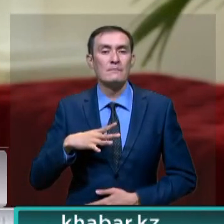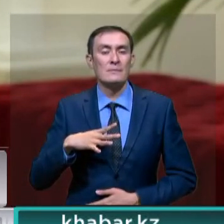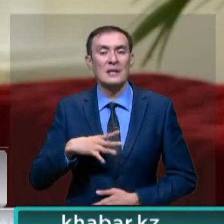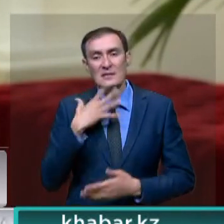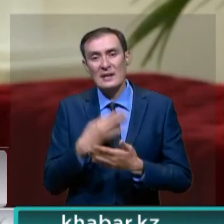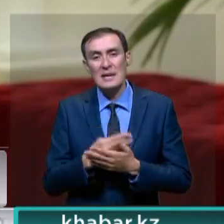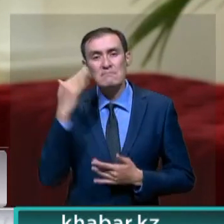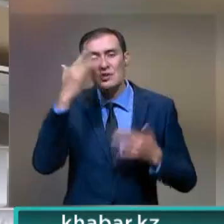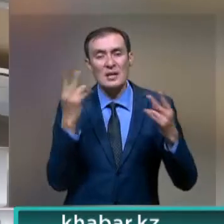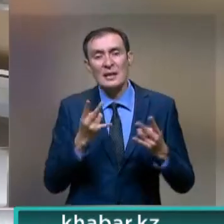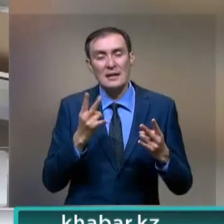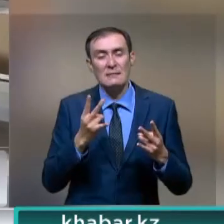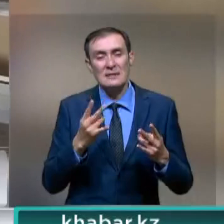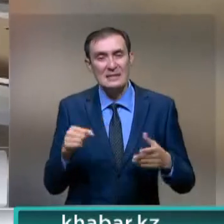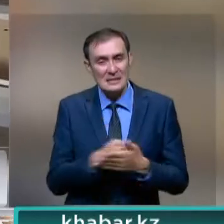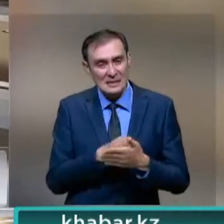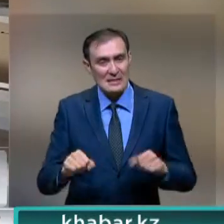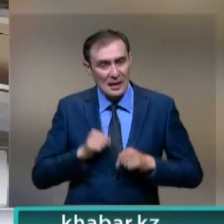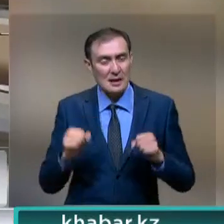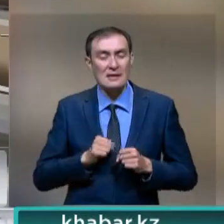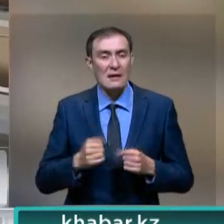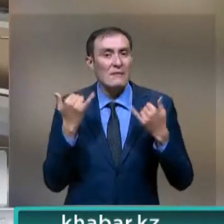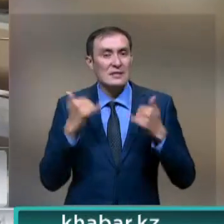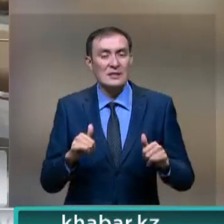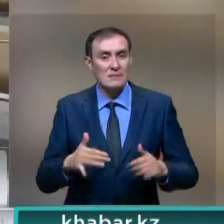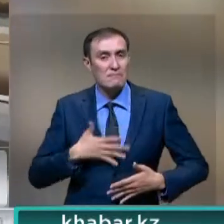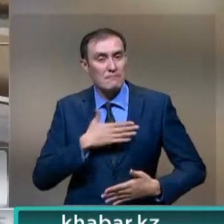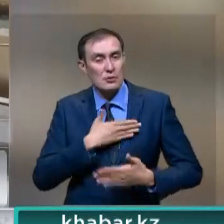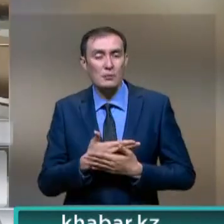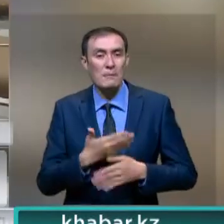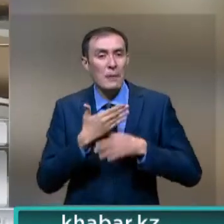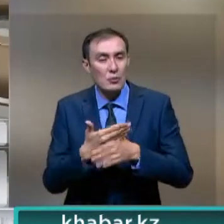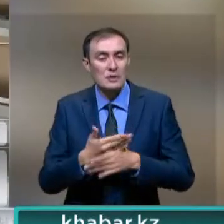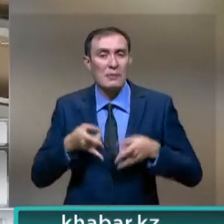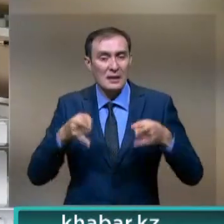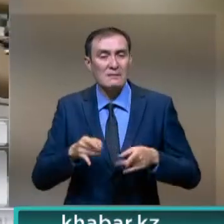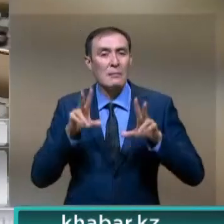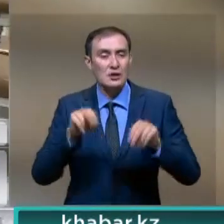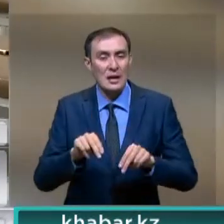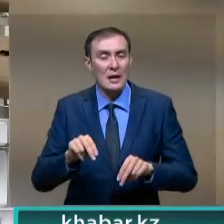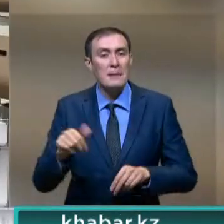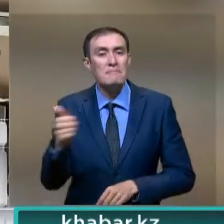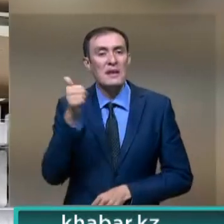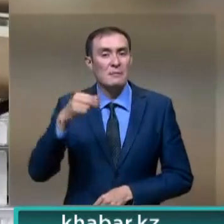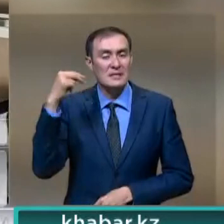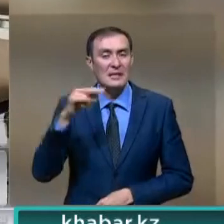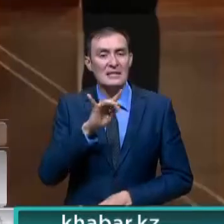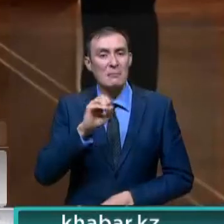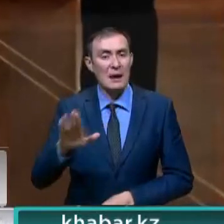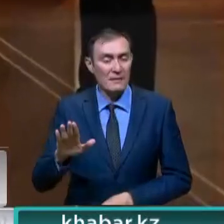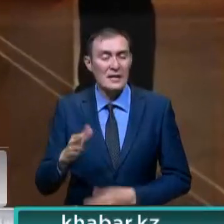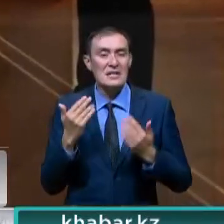К своей мечте надо следовать. Восхитившись поступком девушки, помочь с протезами Марии пообещал Елбасы Нурсултан